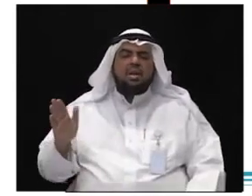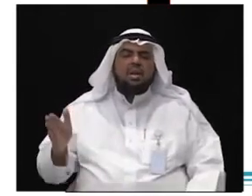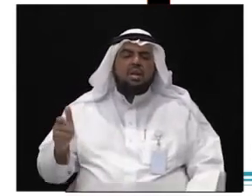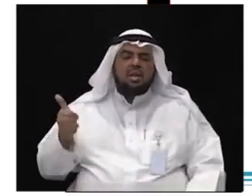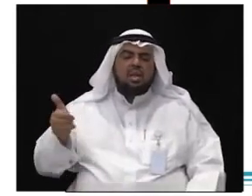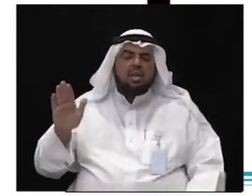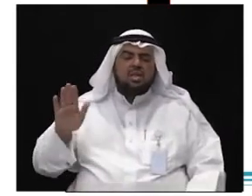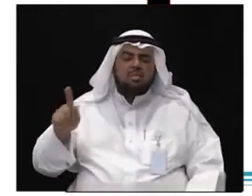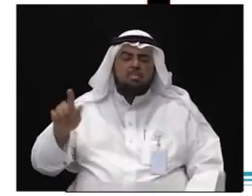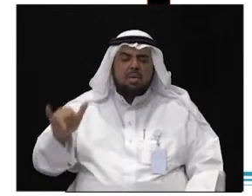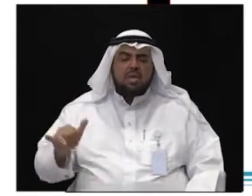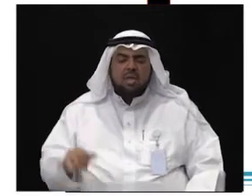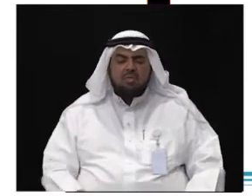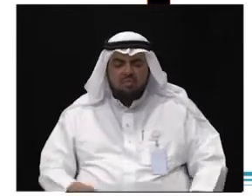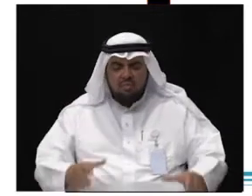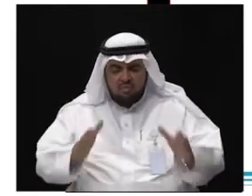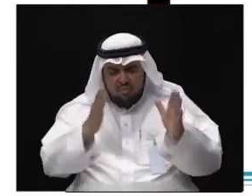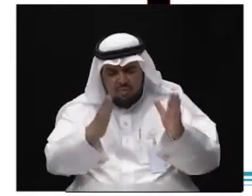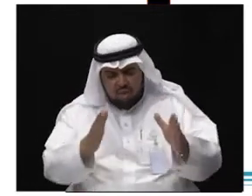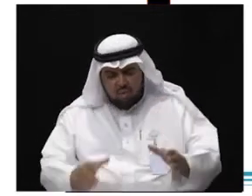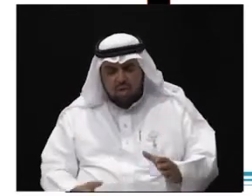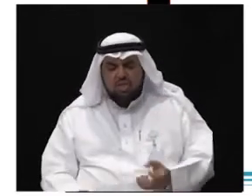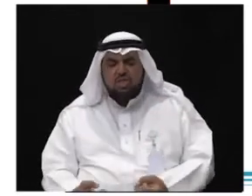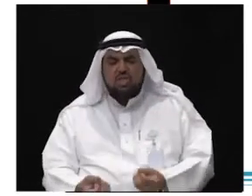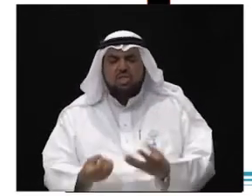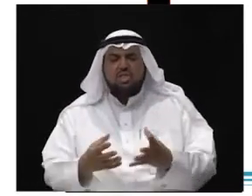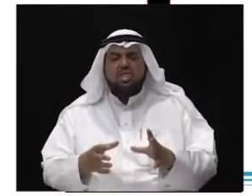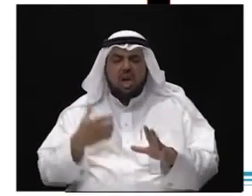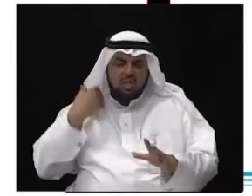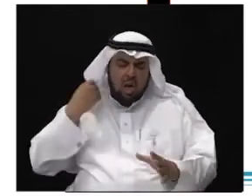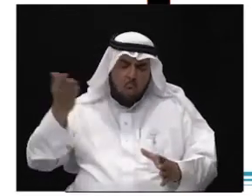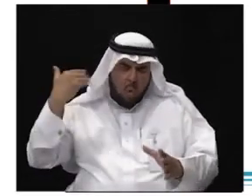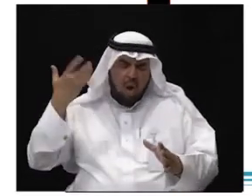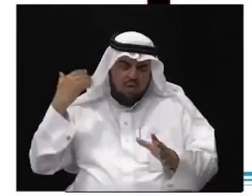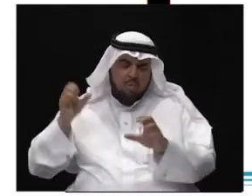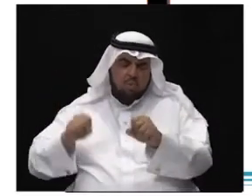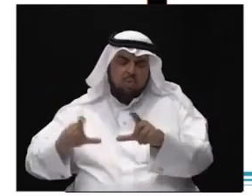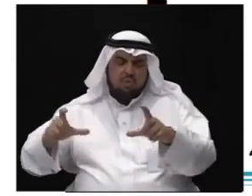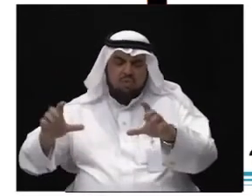الجاهزة التي تستخدم لهذا الغرض كما سنرى.